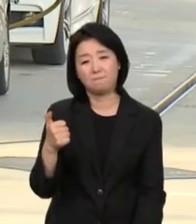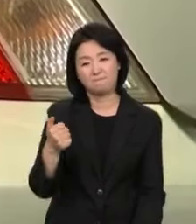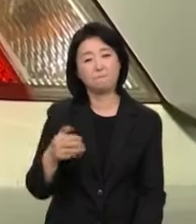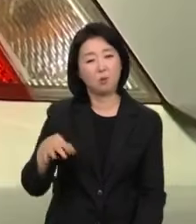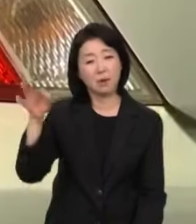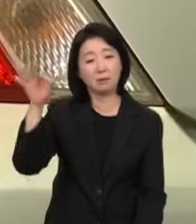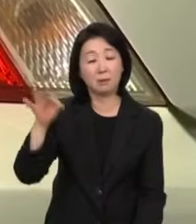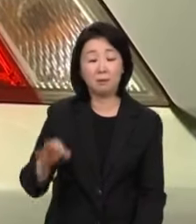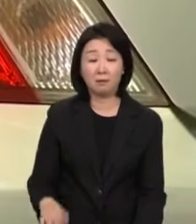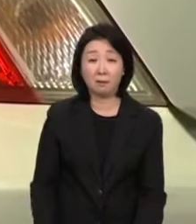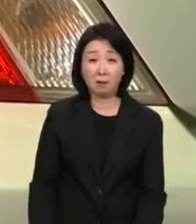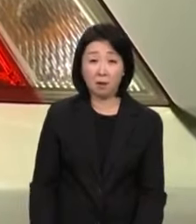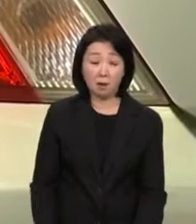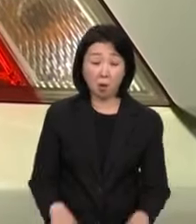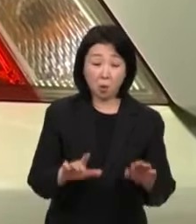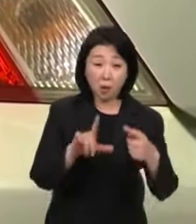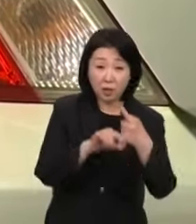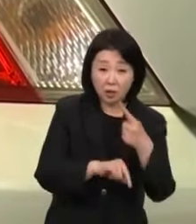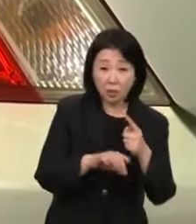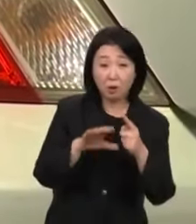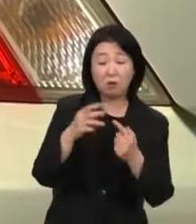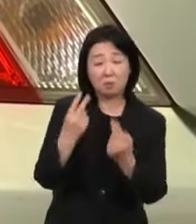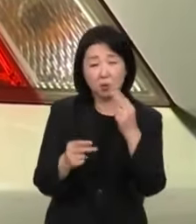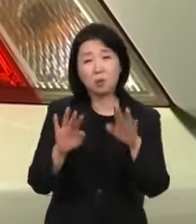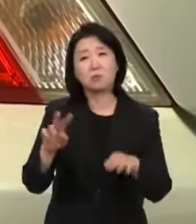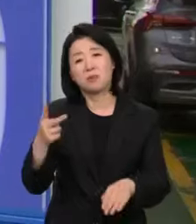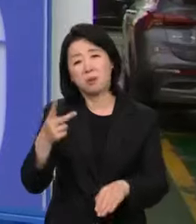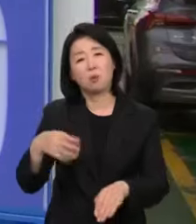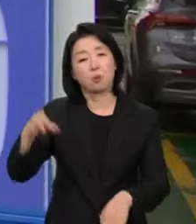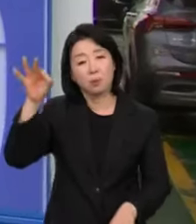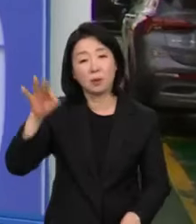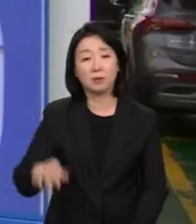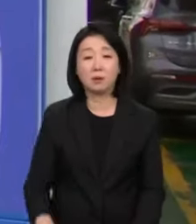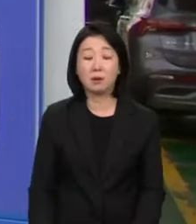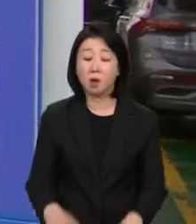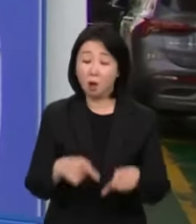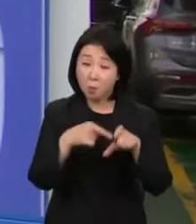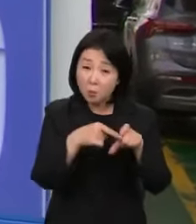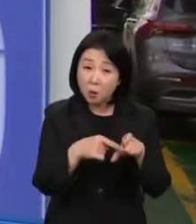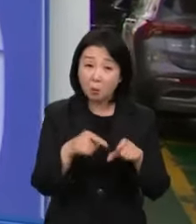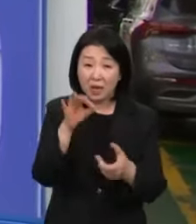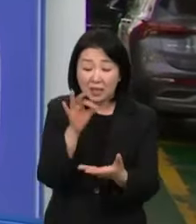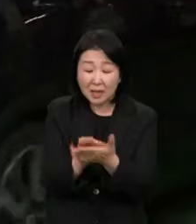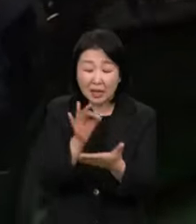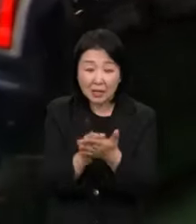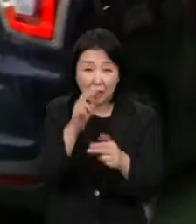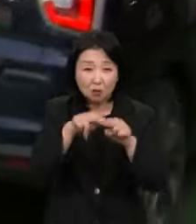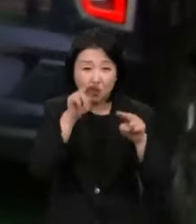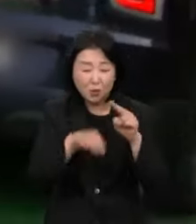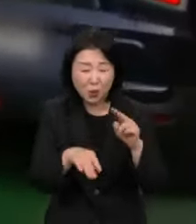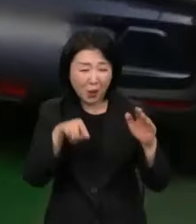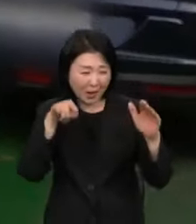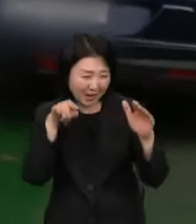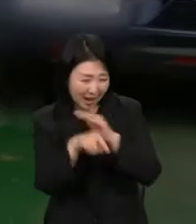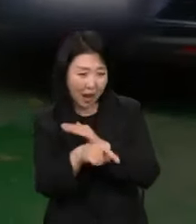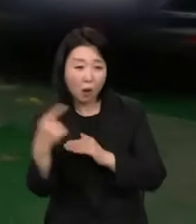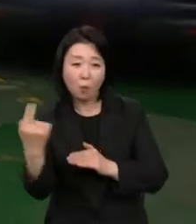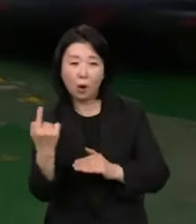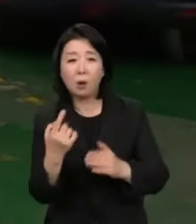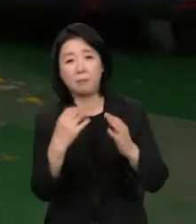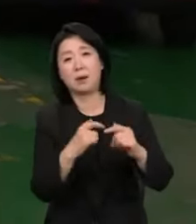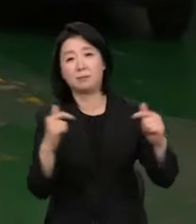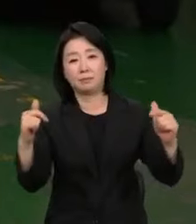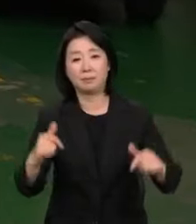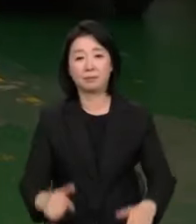올랐는데 연초 대비 200원 가까이 뛴 겁니다. 평균가보다 저렴한 주유소엔 일부러 찾아오는 손님이